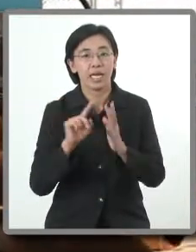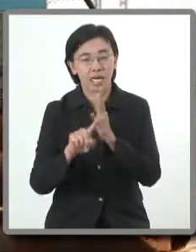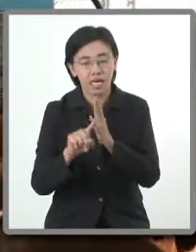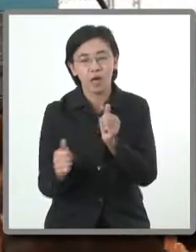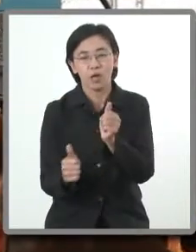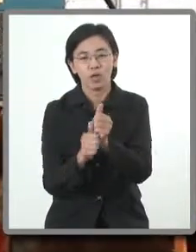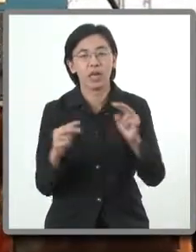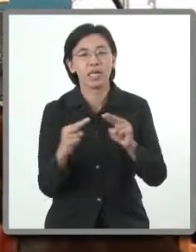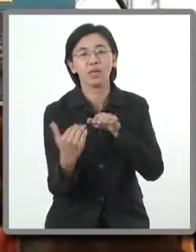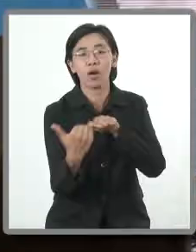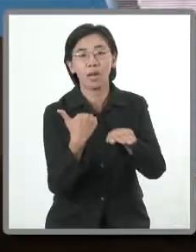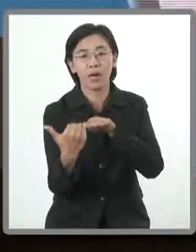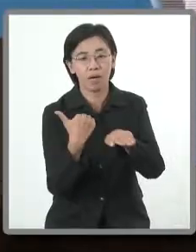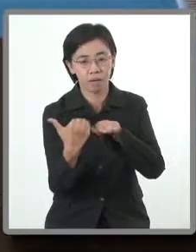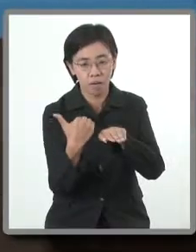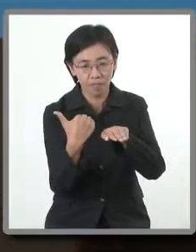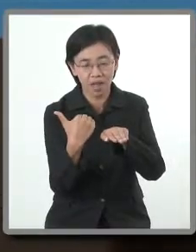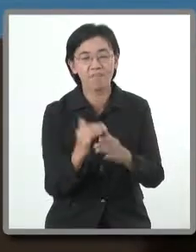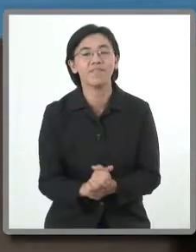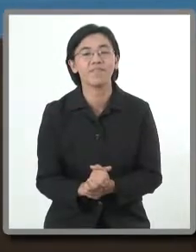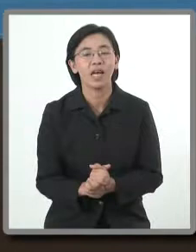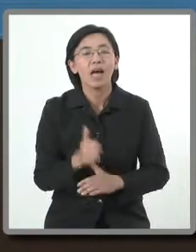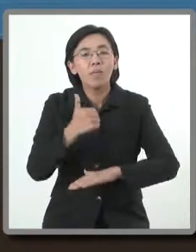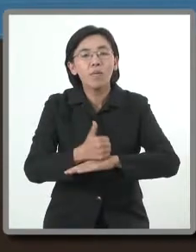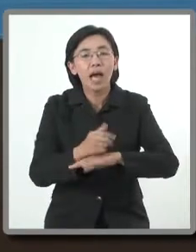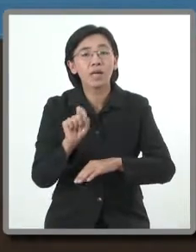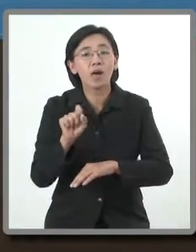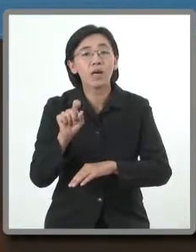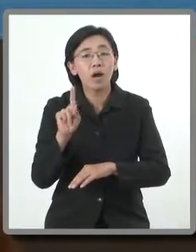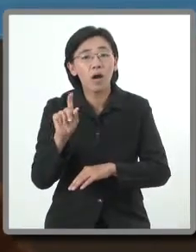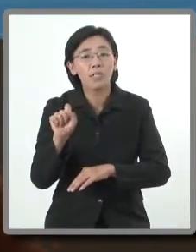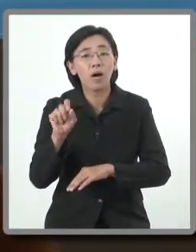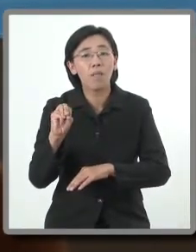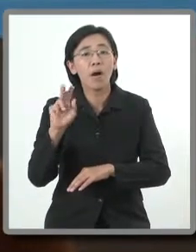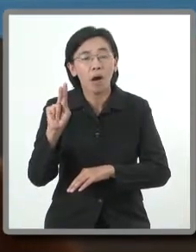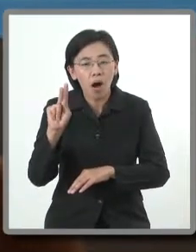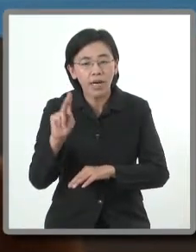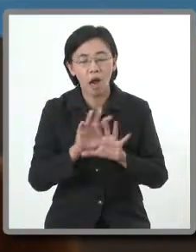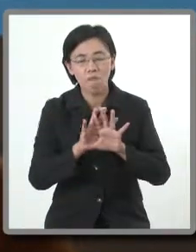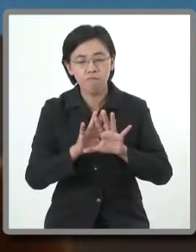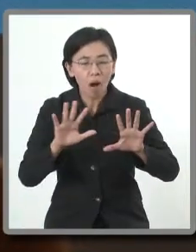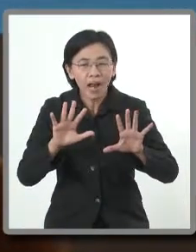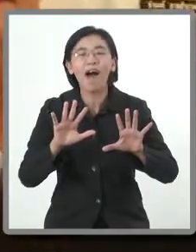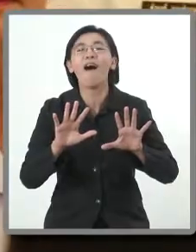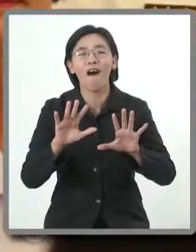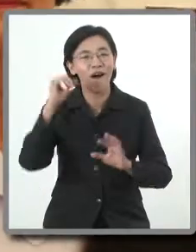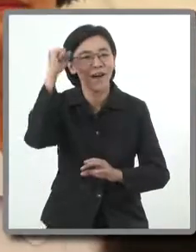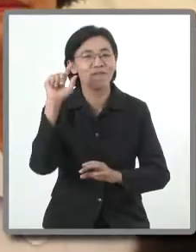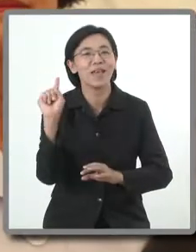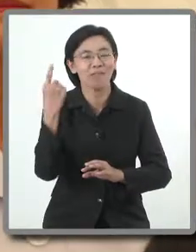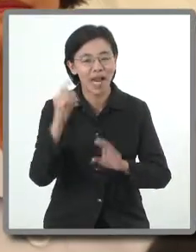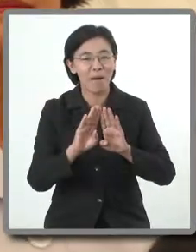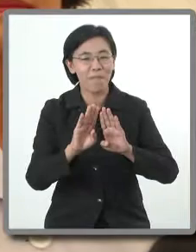นตรีช่วยว่าการกระทรวงคมนาคมพร้อมด้วยผู้บริหารขสมกเข้าร่วมในพิธีเปิดตัวในครั้งนี้ด้วยนะ